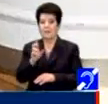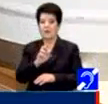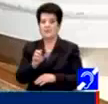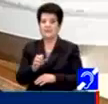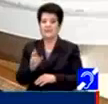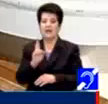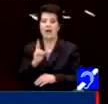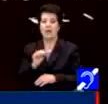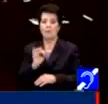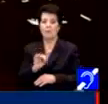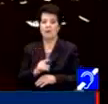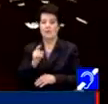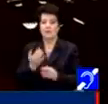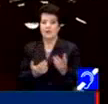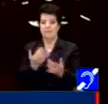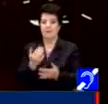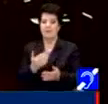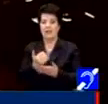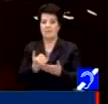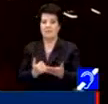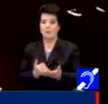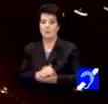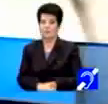de carbon în urma procesului de fermentare a vinului.